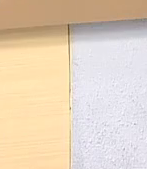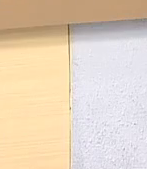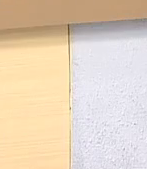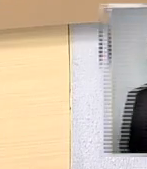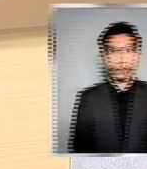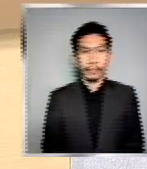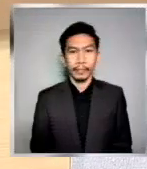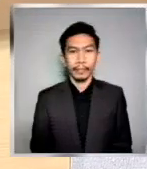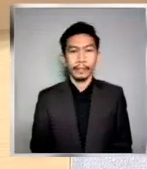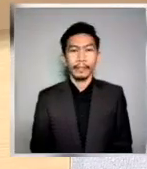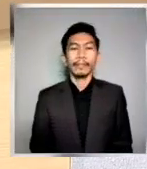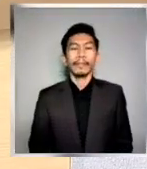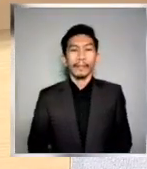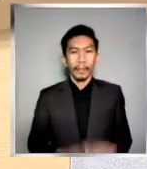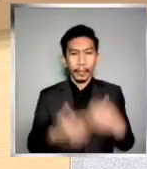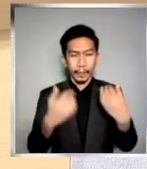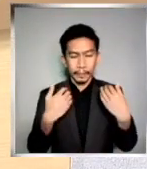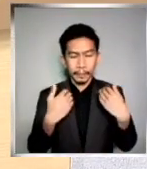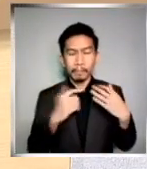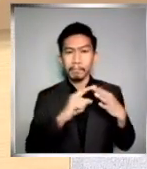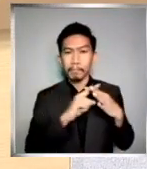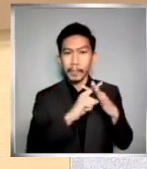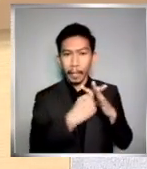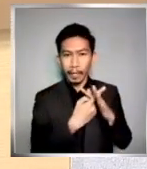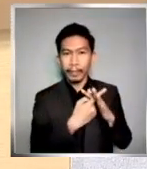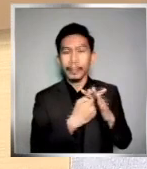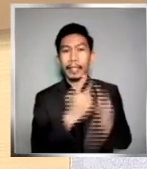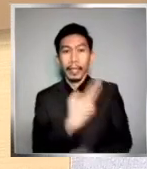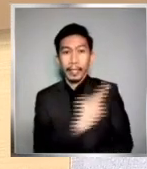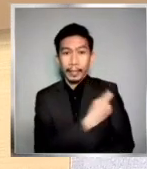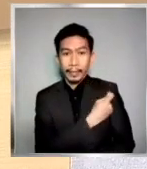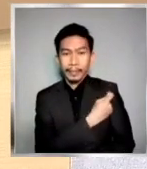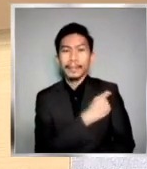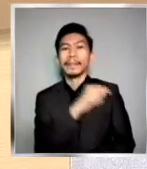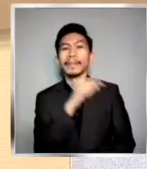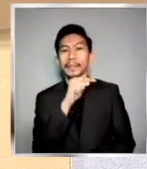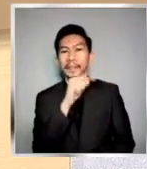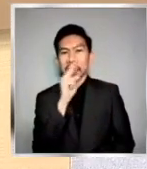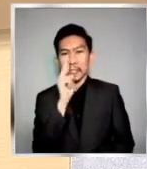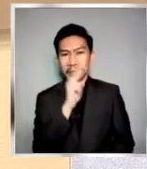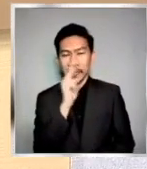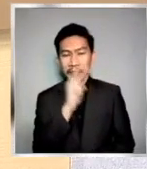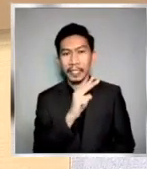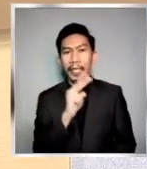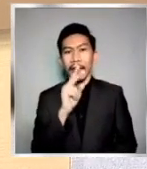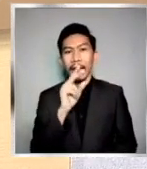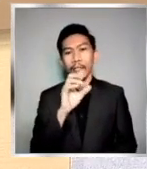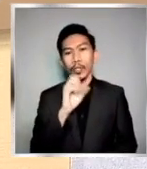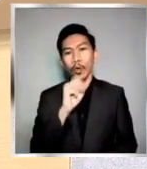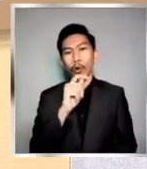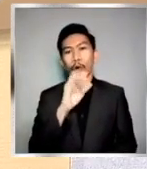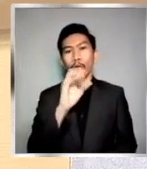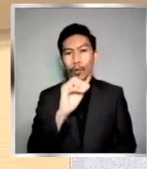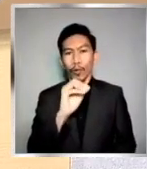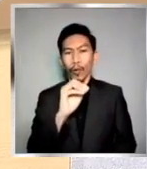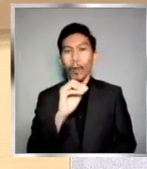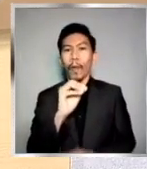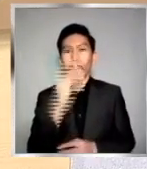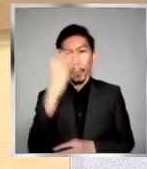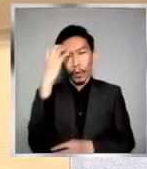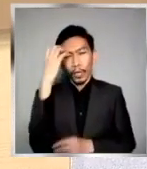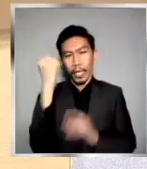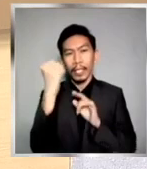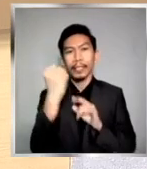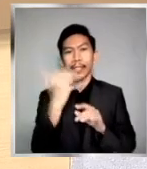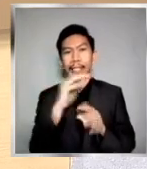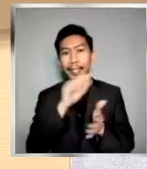Nagsimula na rin magbakuna sa Visayas. Isinagawa po yan sa Vicente Soto Memorial Medical Center sa Cebu City, kung saan unang binakunahan ng